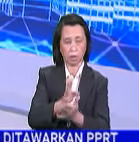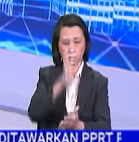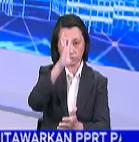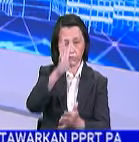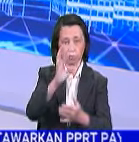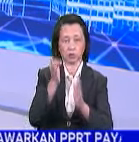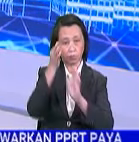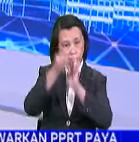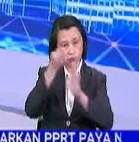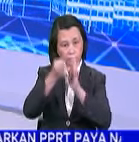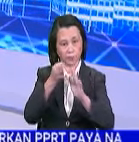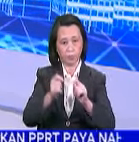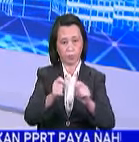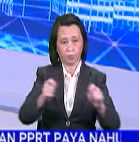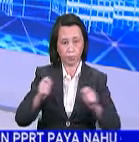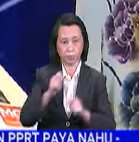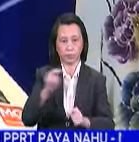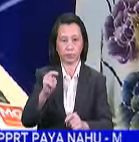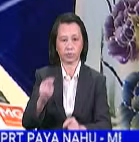filem tempatan.